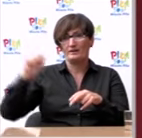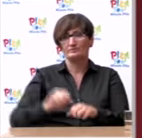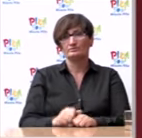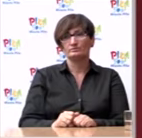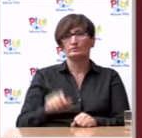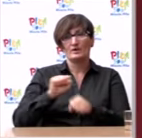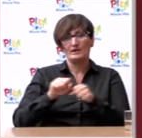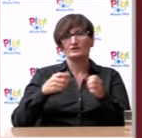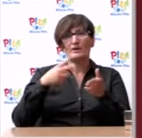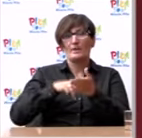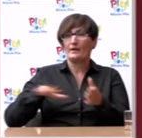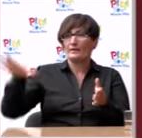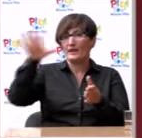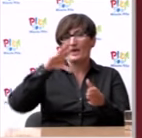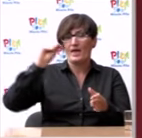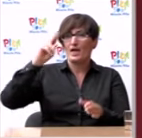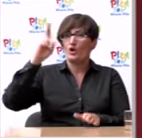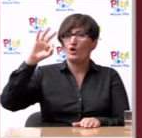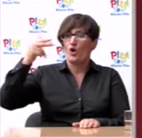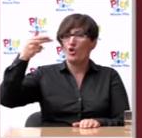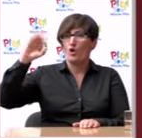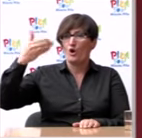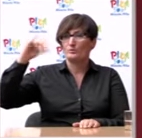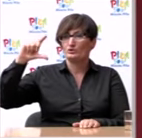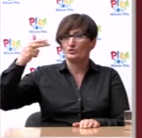strefie ekonomicznej. Są to drogi, które